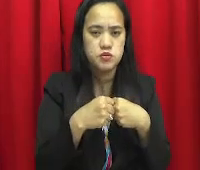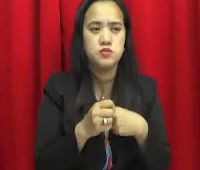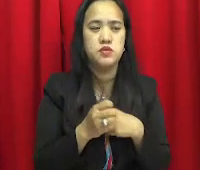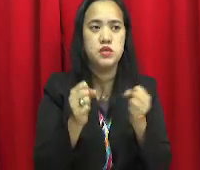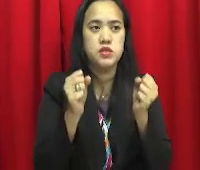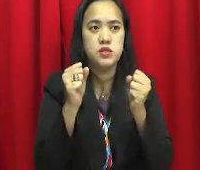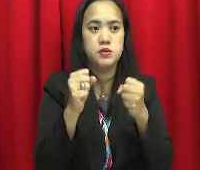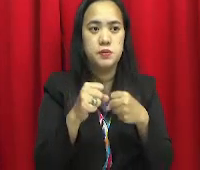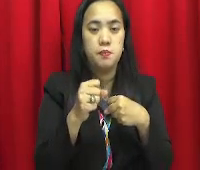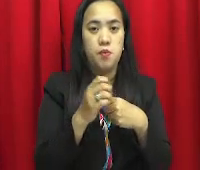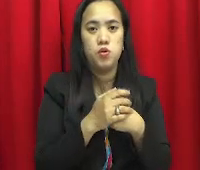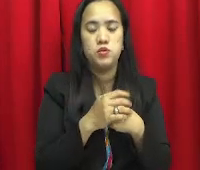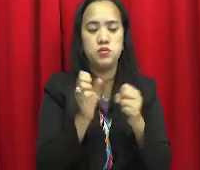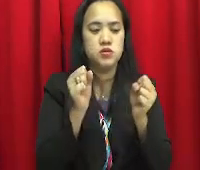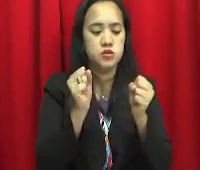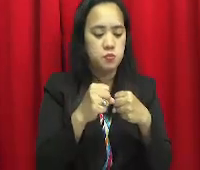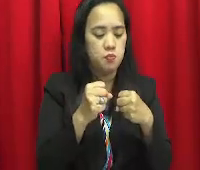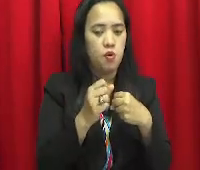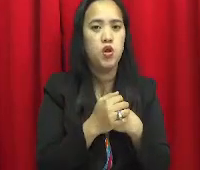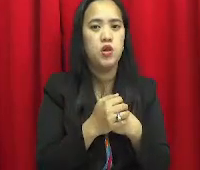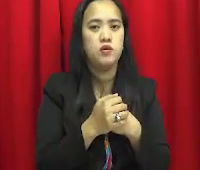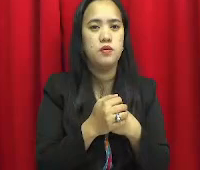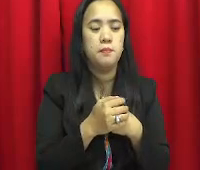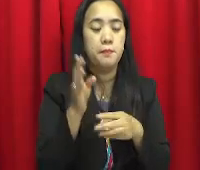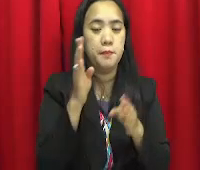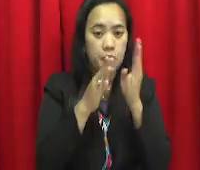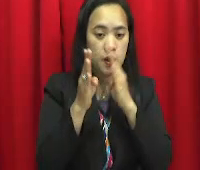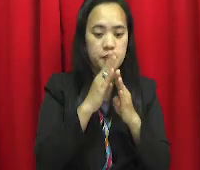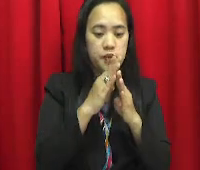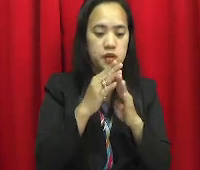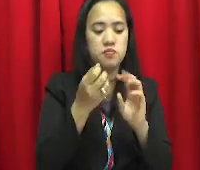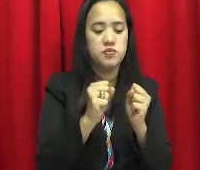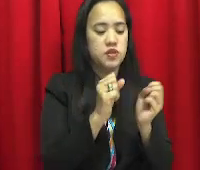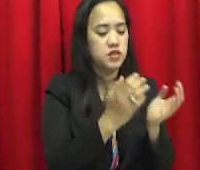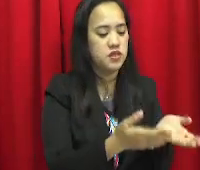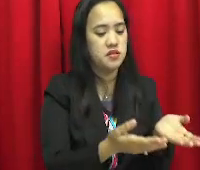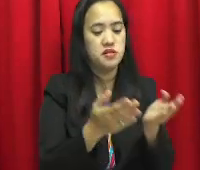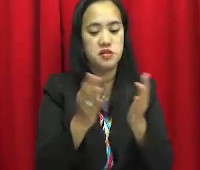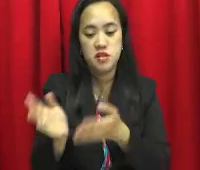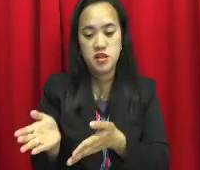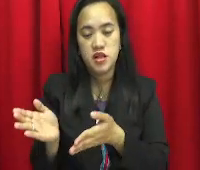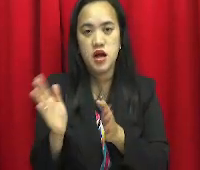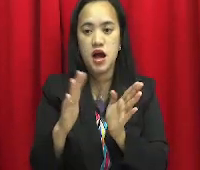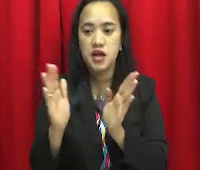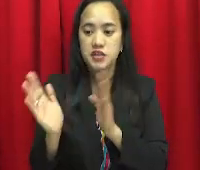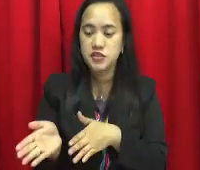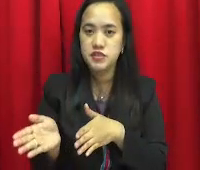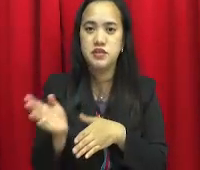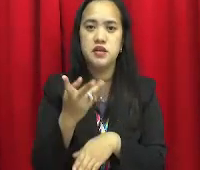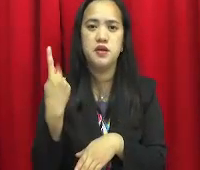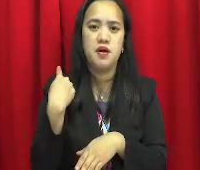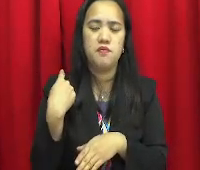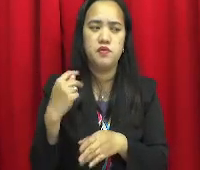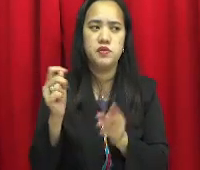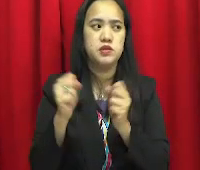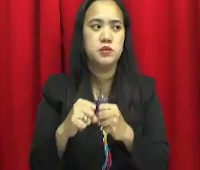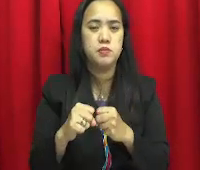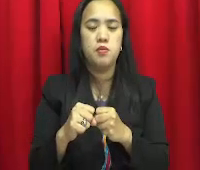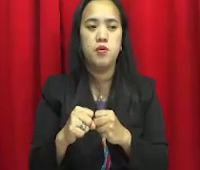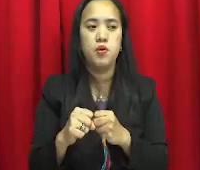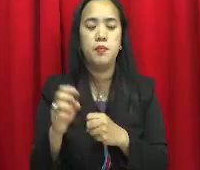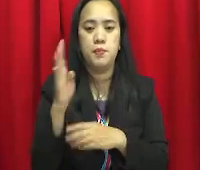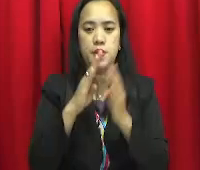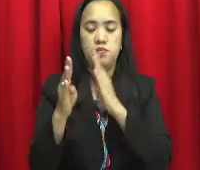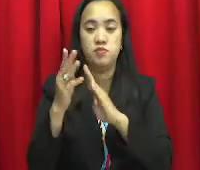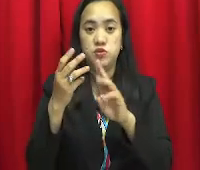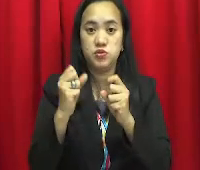kasunod yan ng kahapon. Oh, dagdag yan ang sasabihin ng Diablo. Tuloy-tuloy oh, kita mo, nagkapatong-patong na. So, ang